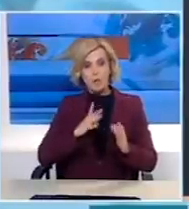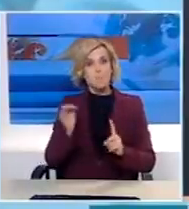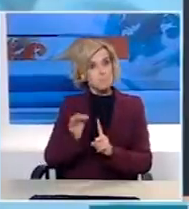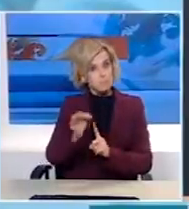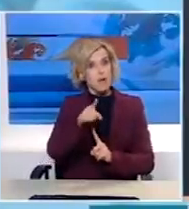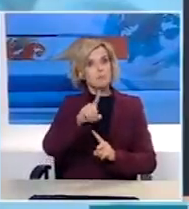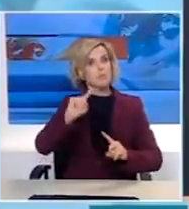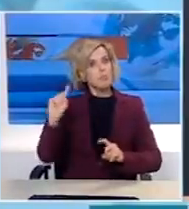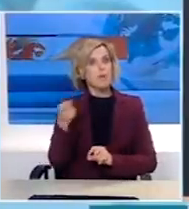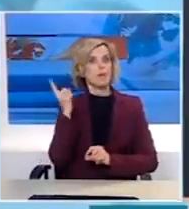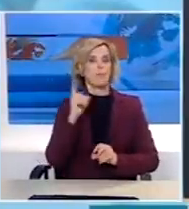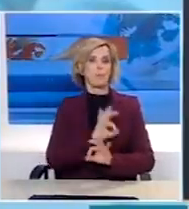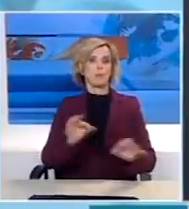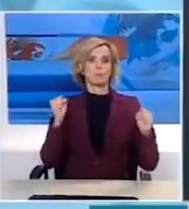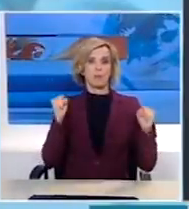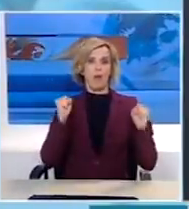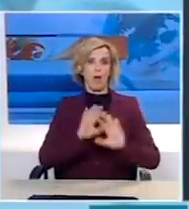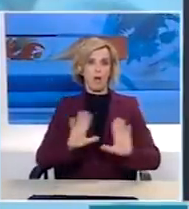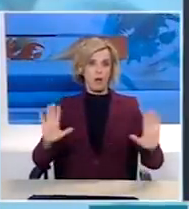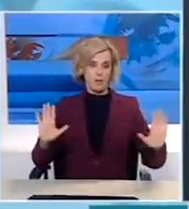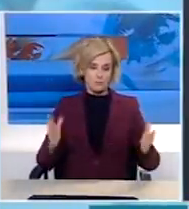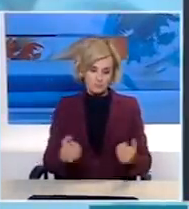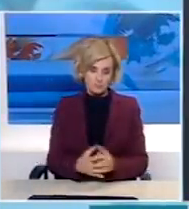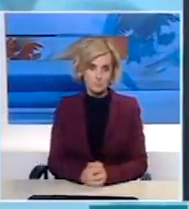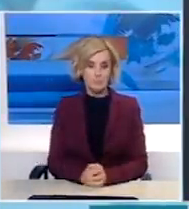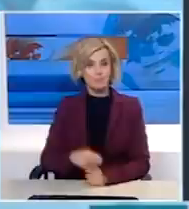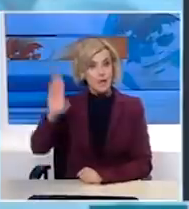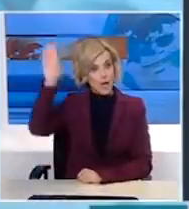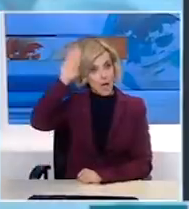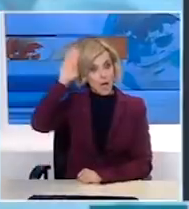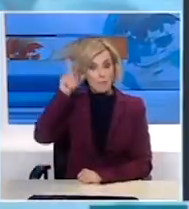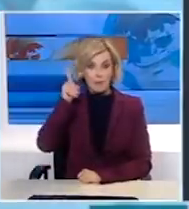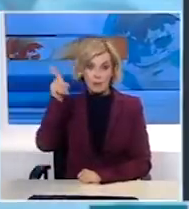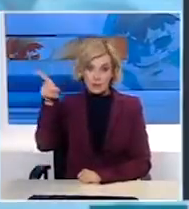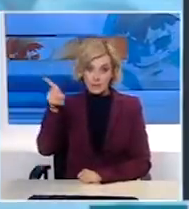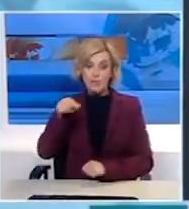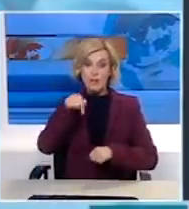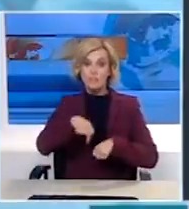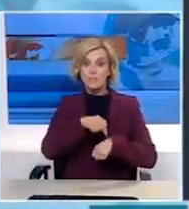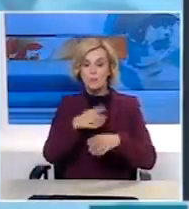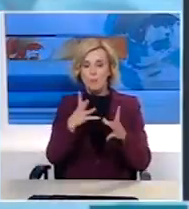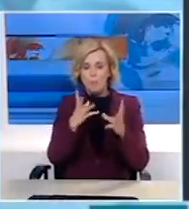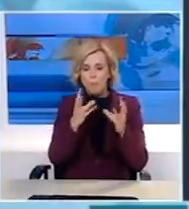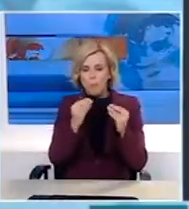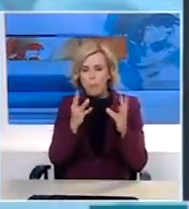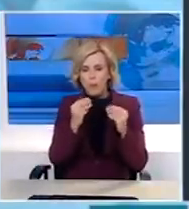ιό, ανέρωσαν και έγιναν καλά. Οι Ηνωμένες Πολιτείες της Αμερικής έχουν πλέον περισσότερα